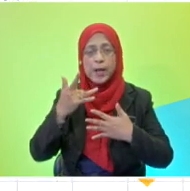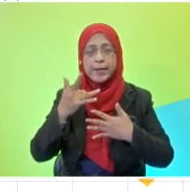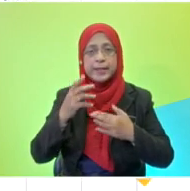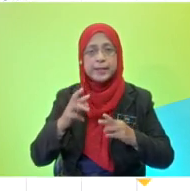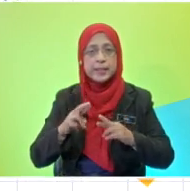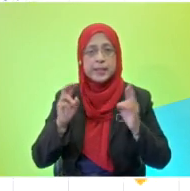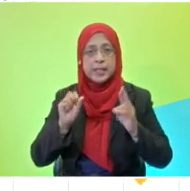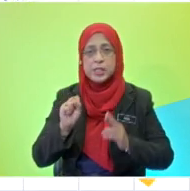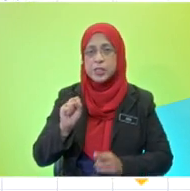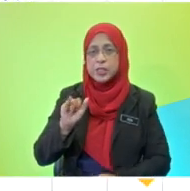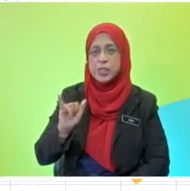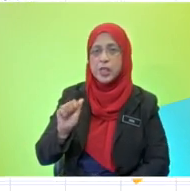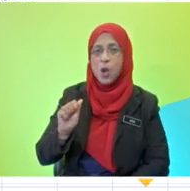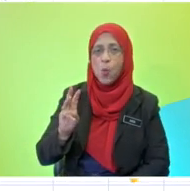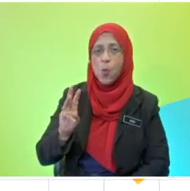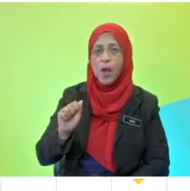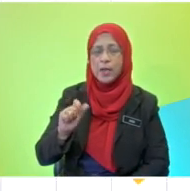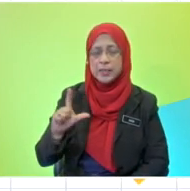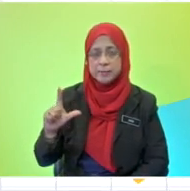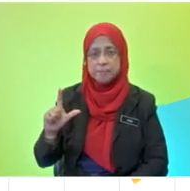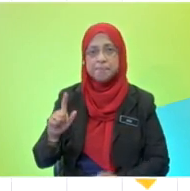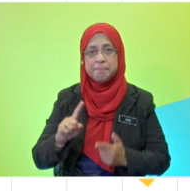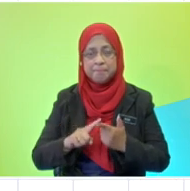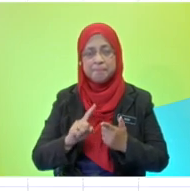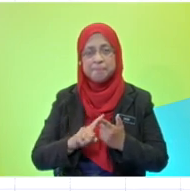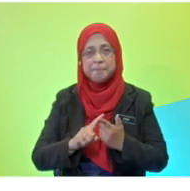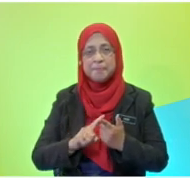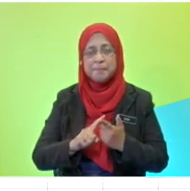Ramadan dan juga pada bulan